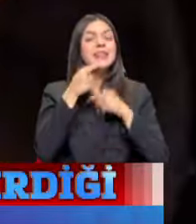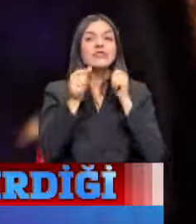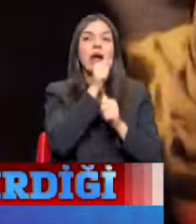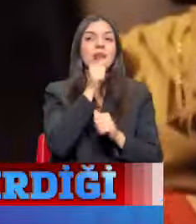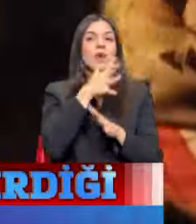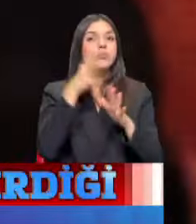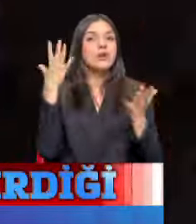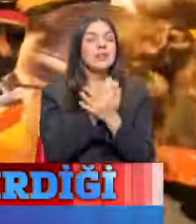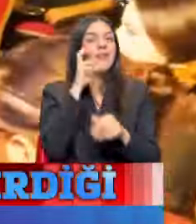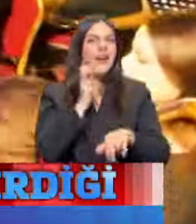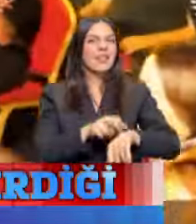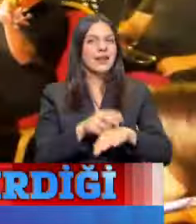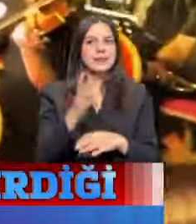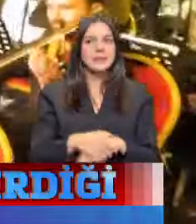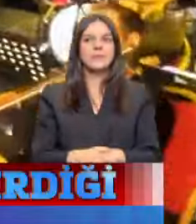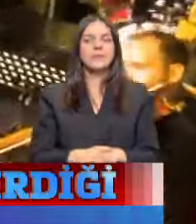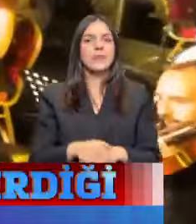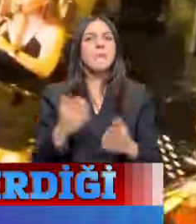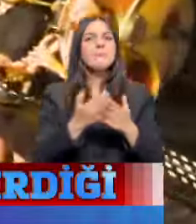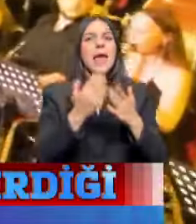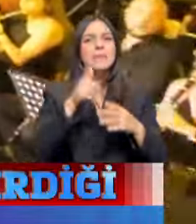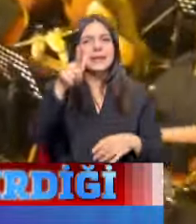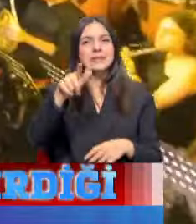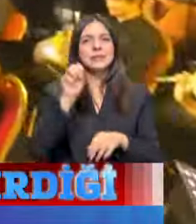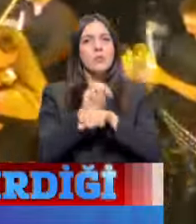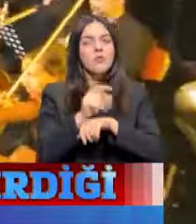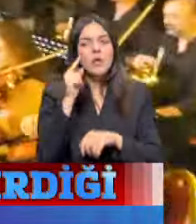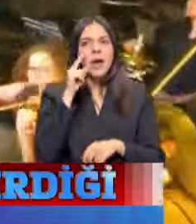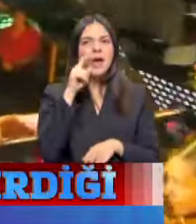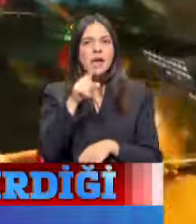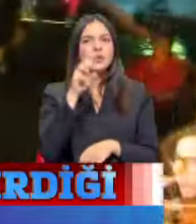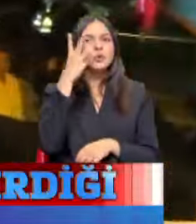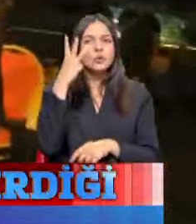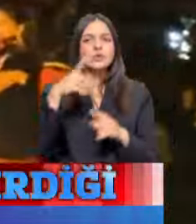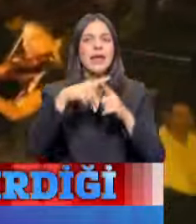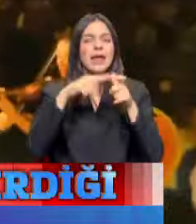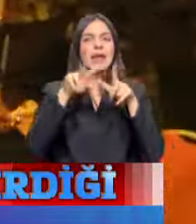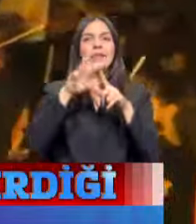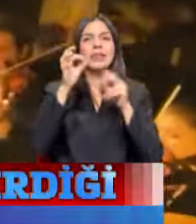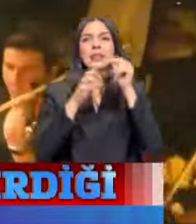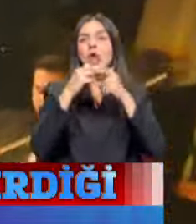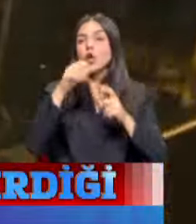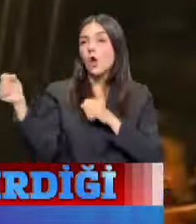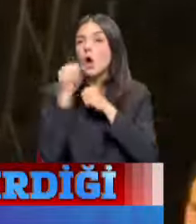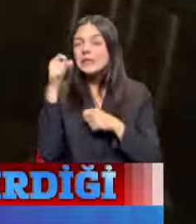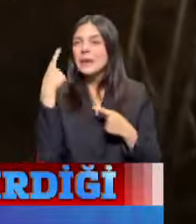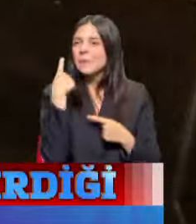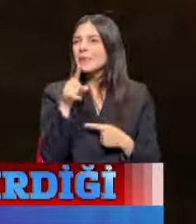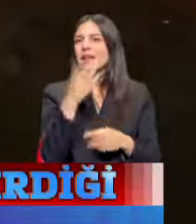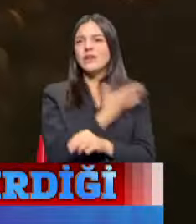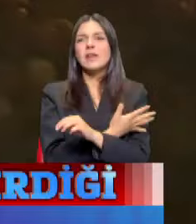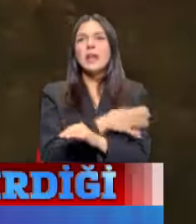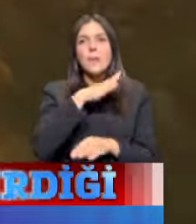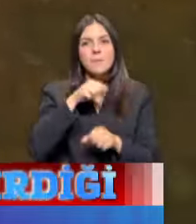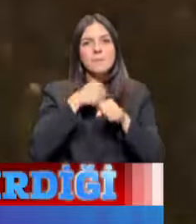andı. Marmaris'te ise Murat Karahan, Efe Kışlalı, Levent Gündüz'den oluşan 3 tenör konserinde binlerce vatandaş bayram